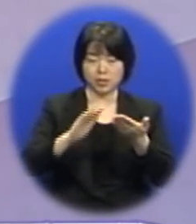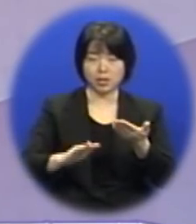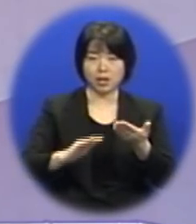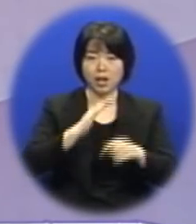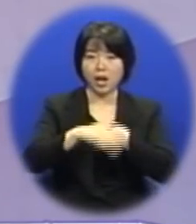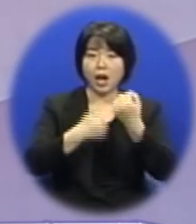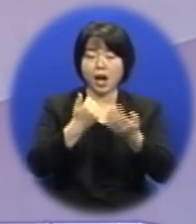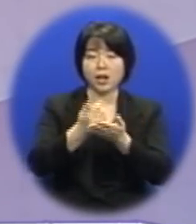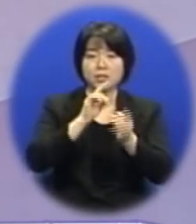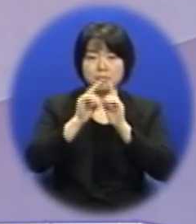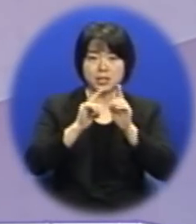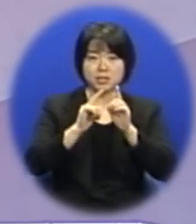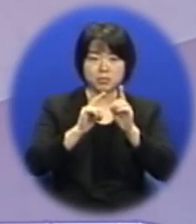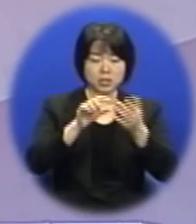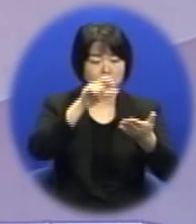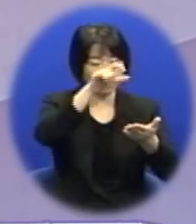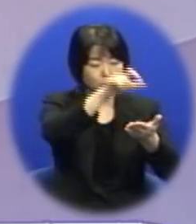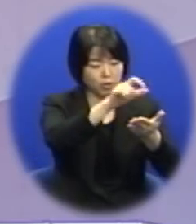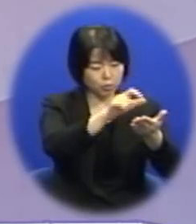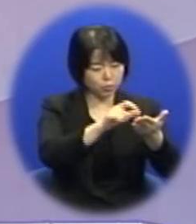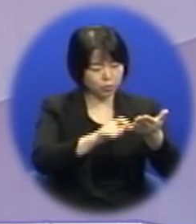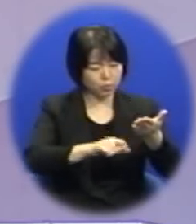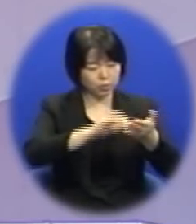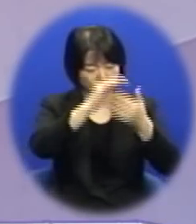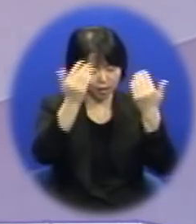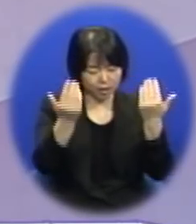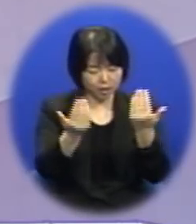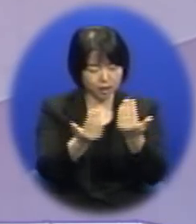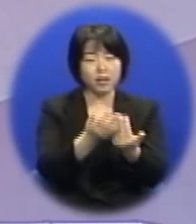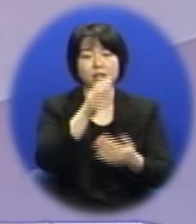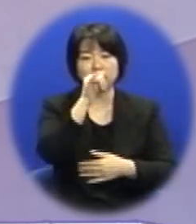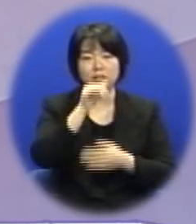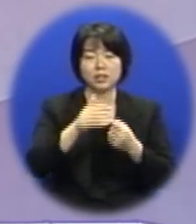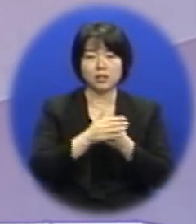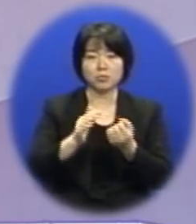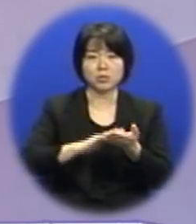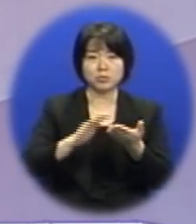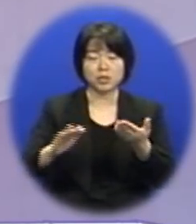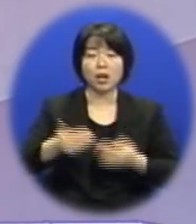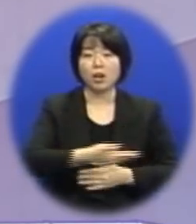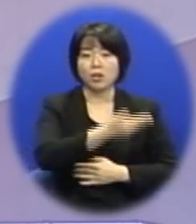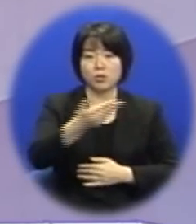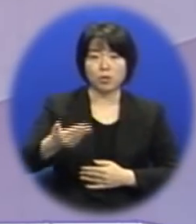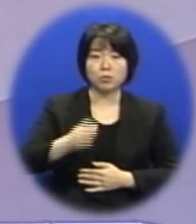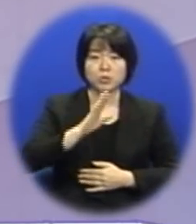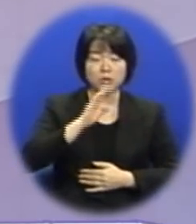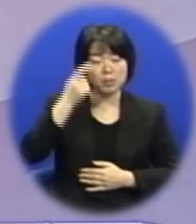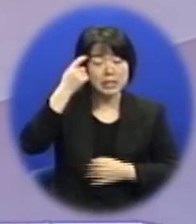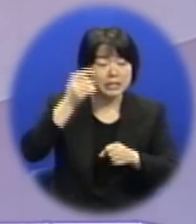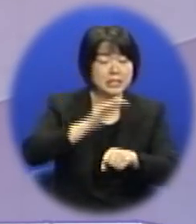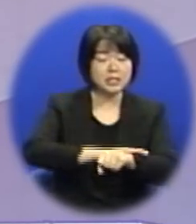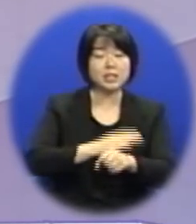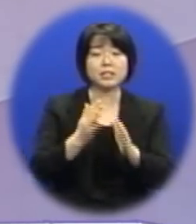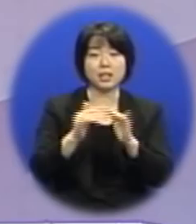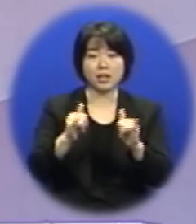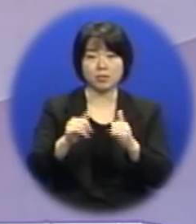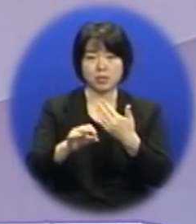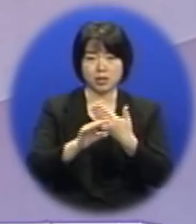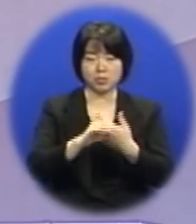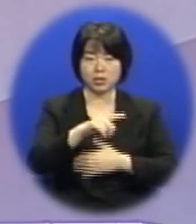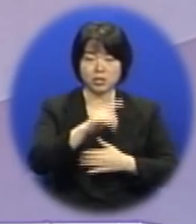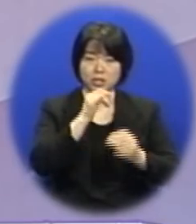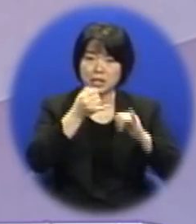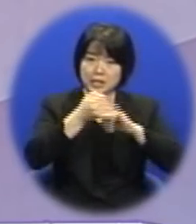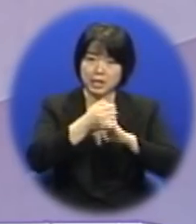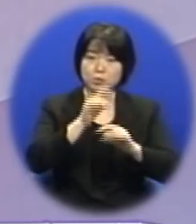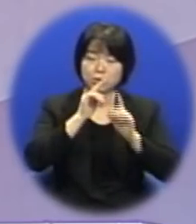말씀 속에 구구절절 기록되어 있기 때문입니다. 여러분이 정말 지혜로우신 사람이라면 이 약속의 말씀을